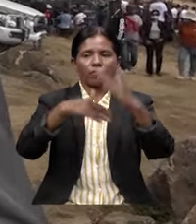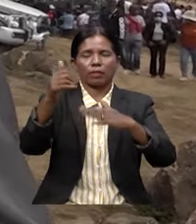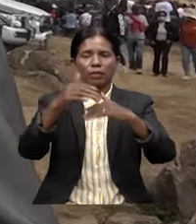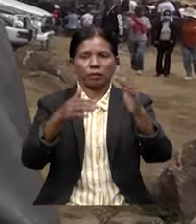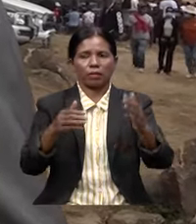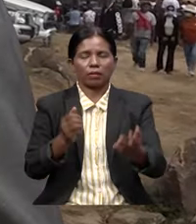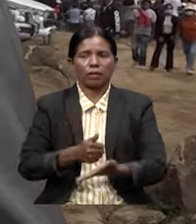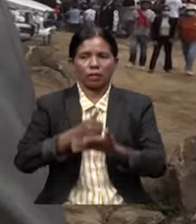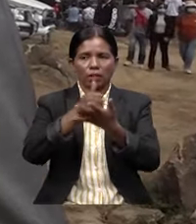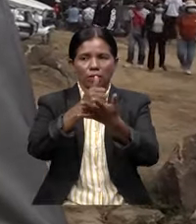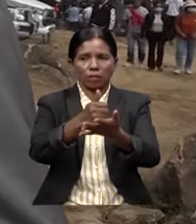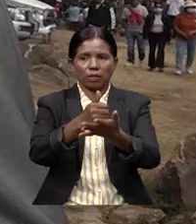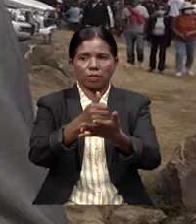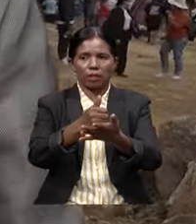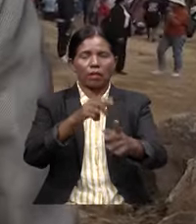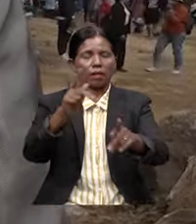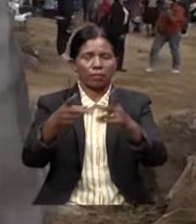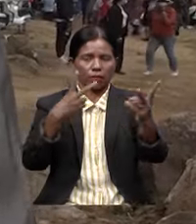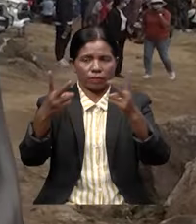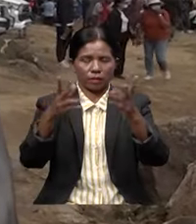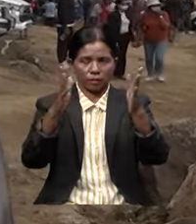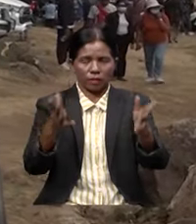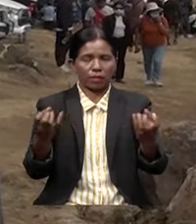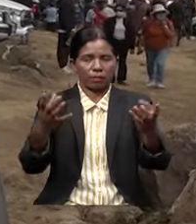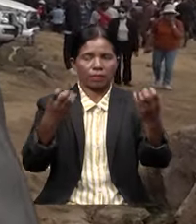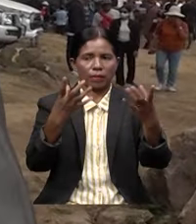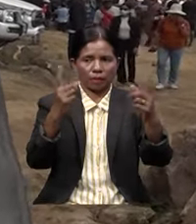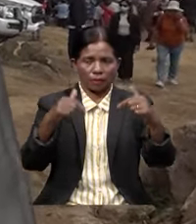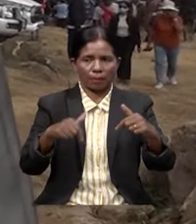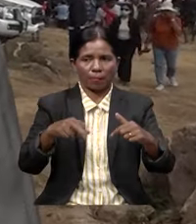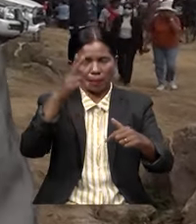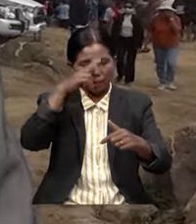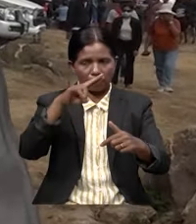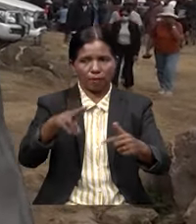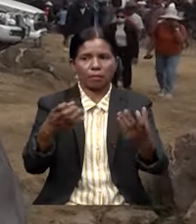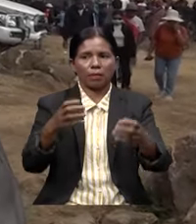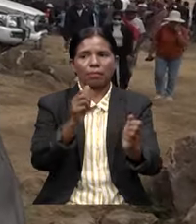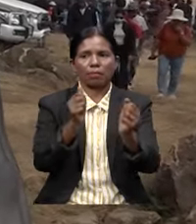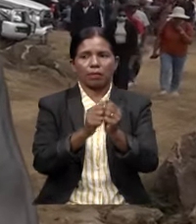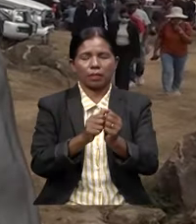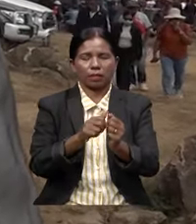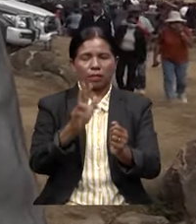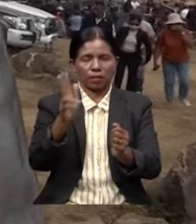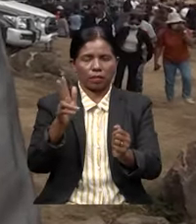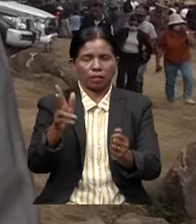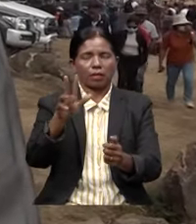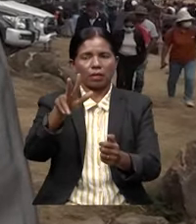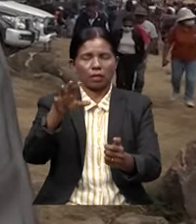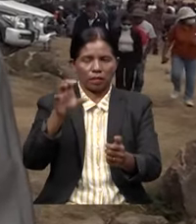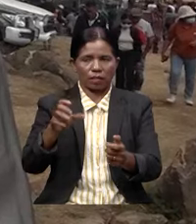hudi atende, turista sera, oh, barak la halimar. Malai dit, basic 30 tal husi, varis nasoins,